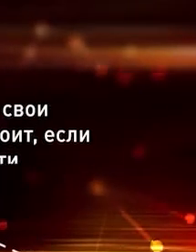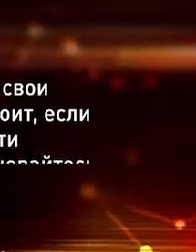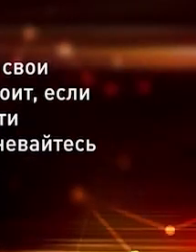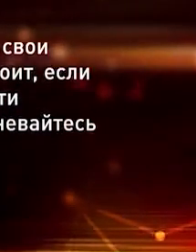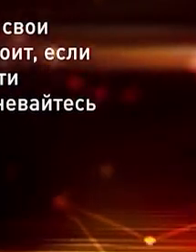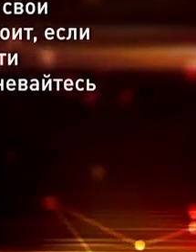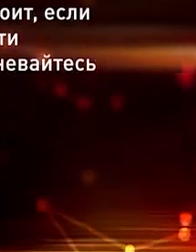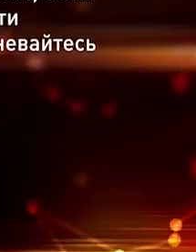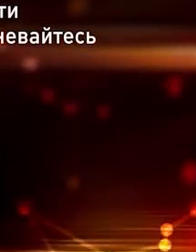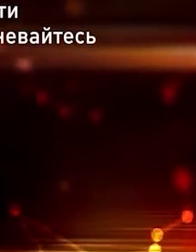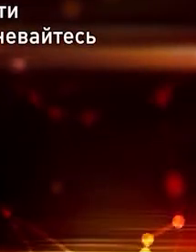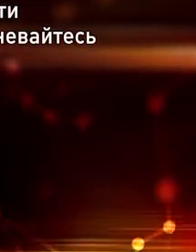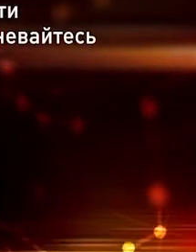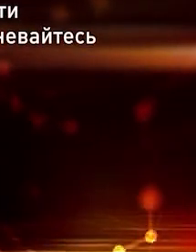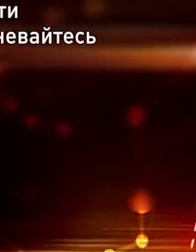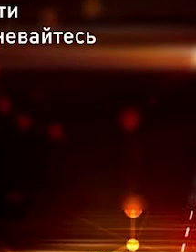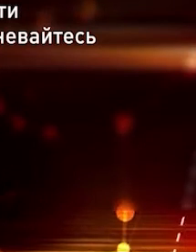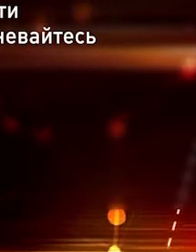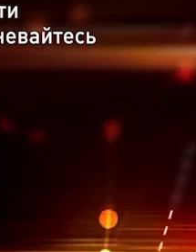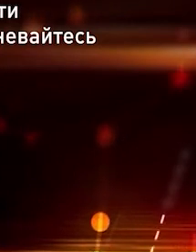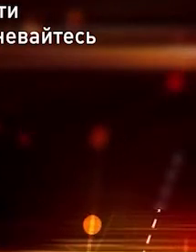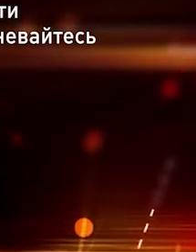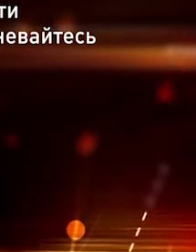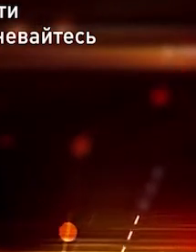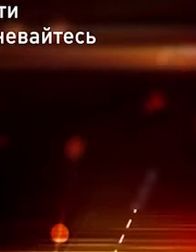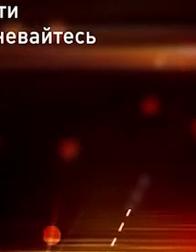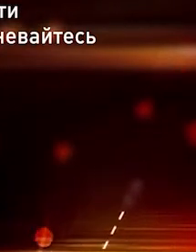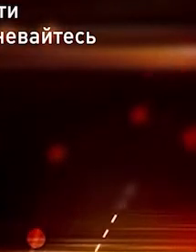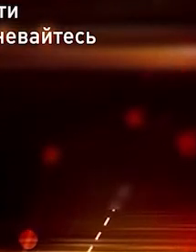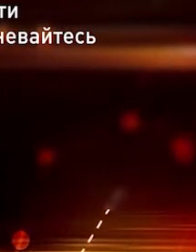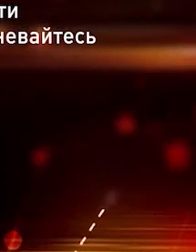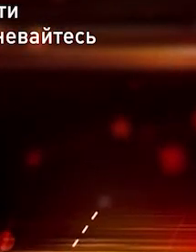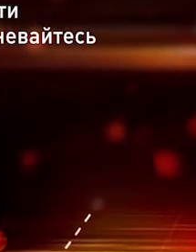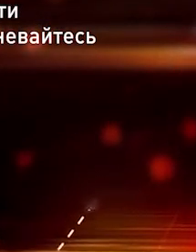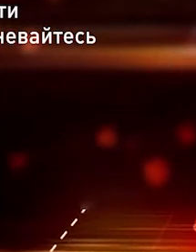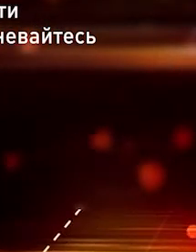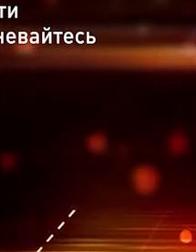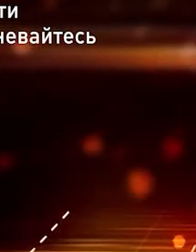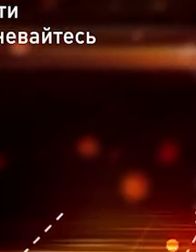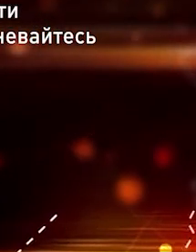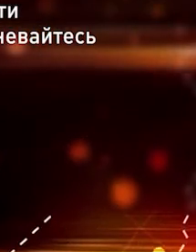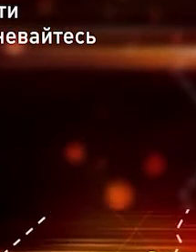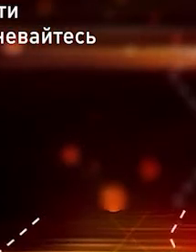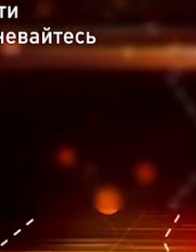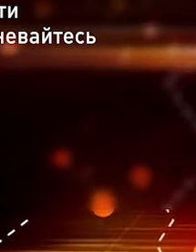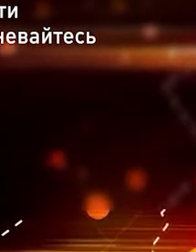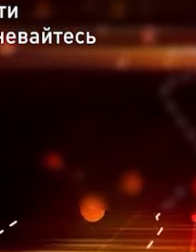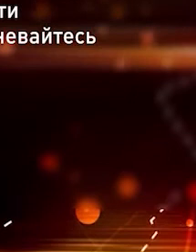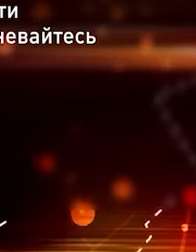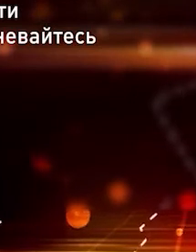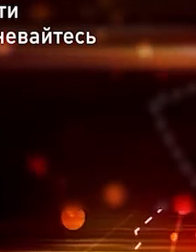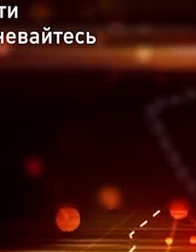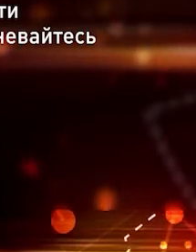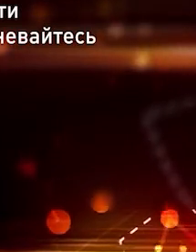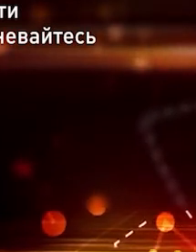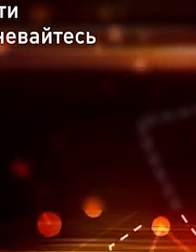денег. Стрельцам придется отстаивать свои принципы и цели, но это того стоит, если вопрос касается новой должности и повышения зарплаты.